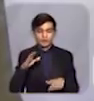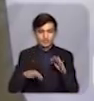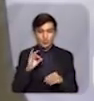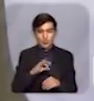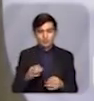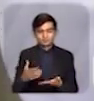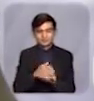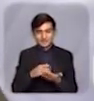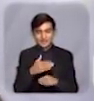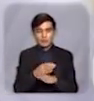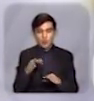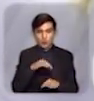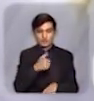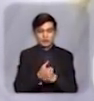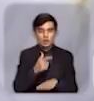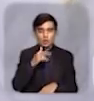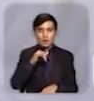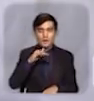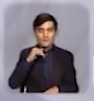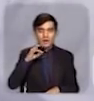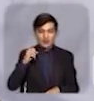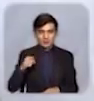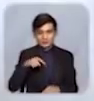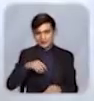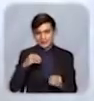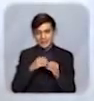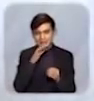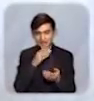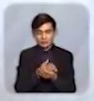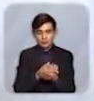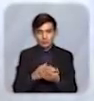өндірістік кооперативтің басшысы Гүлфара Исмағұлова соңғы 10 жылдан бері